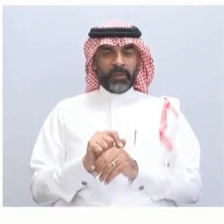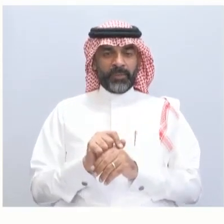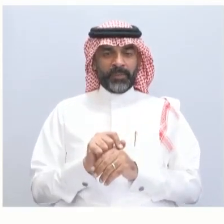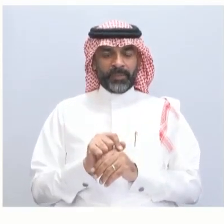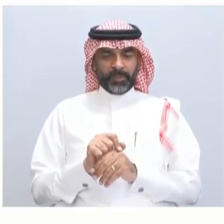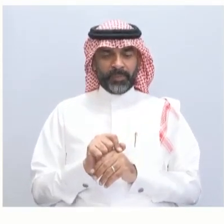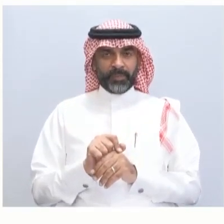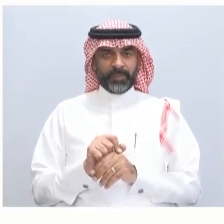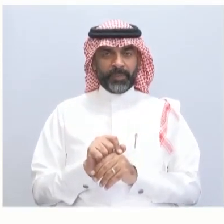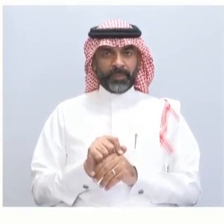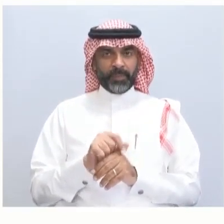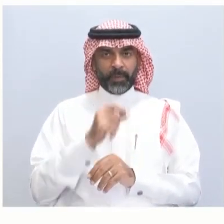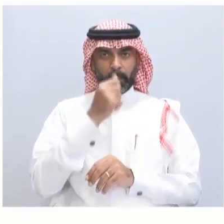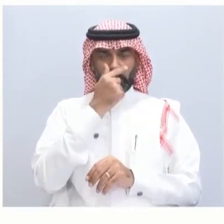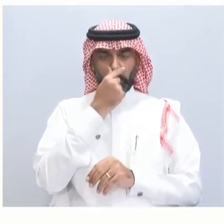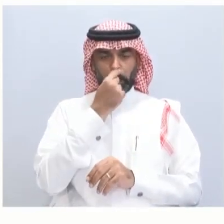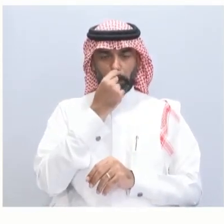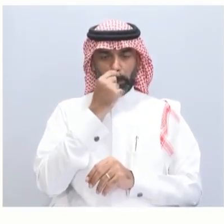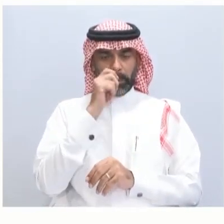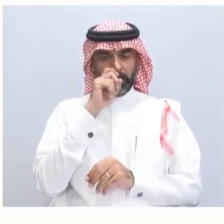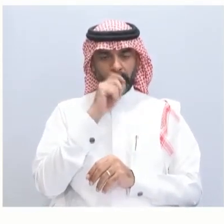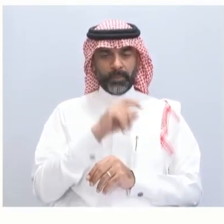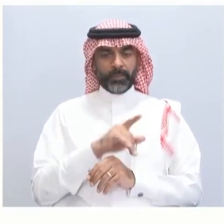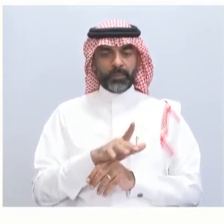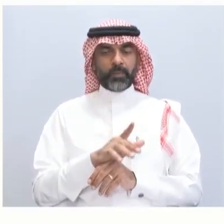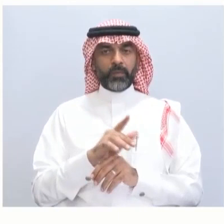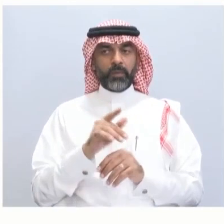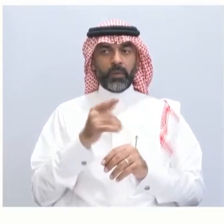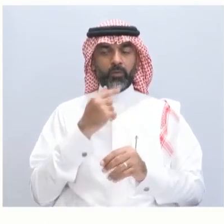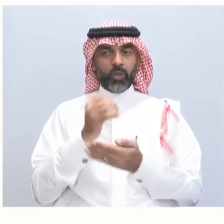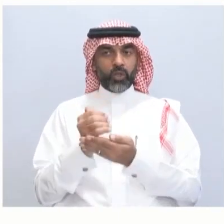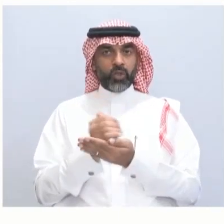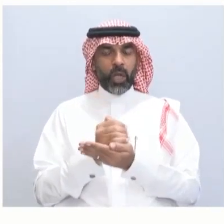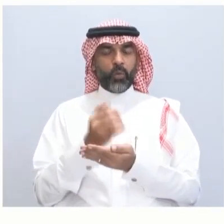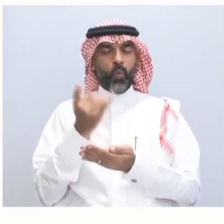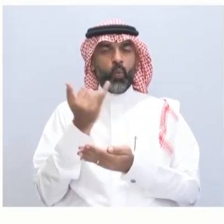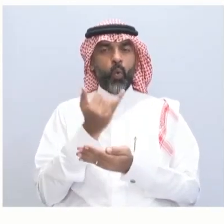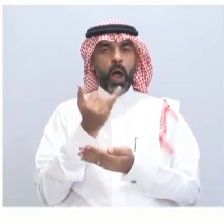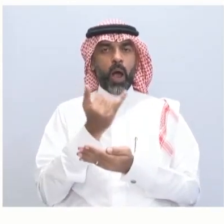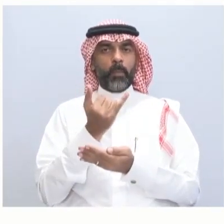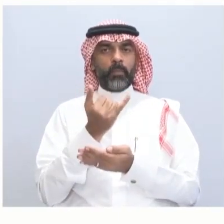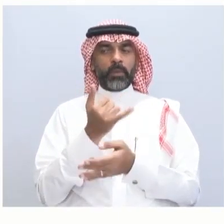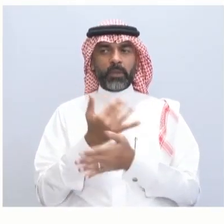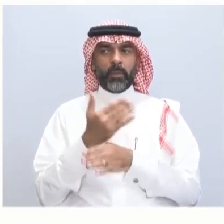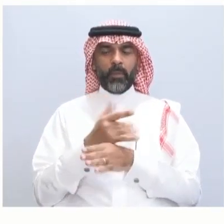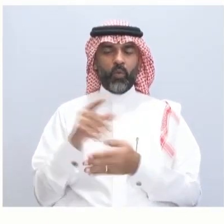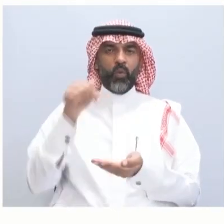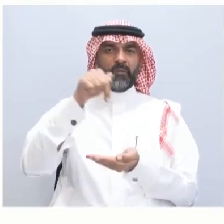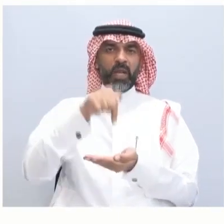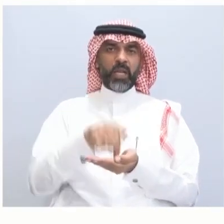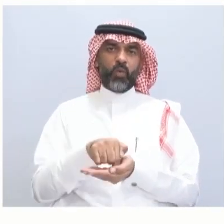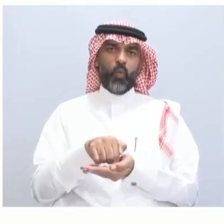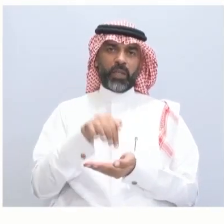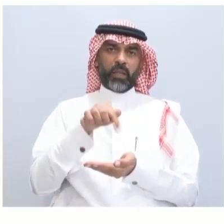اصبحت ايضا نقطه اتصال اقتصادي مهم واستراتيجي لهذه القارات